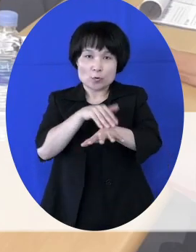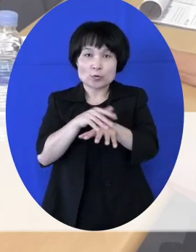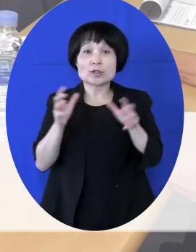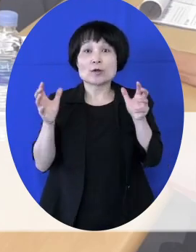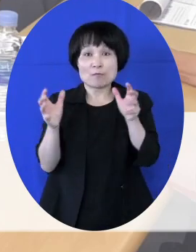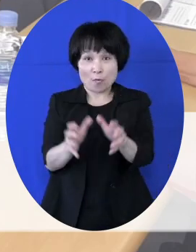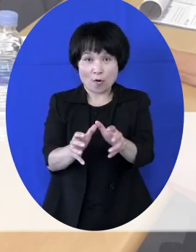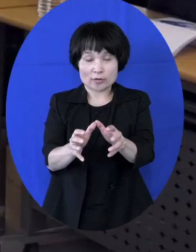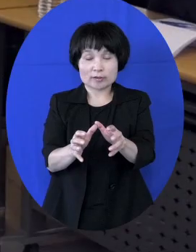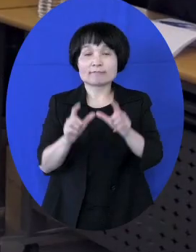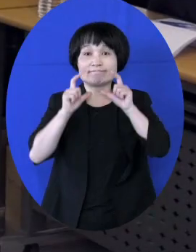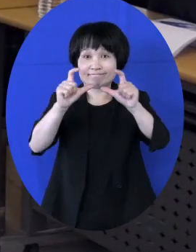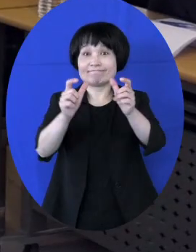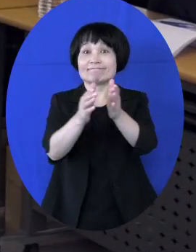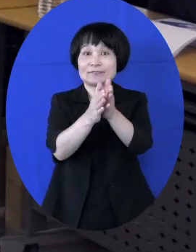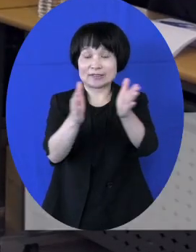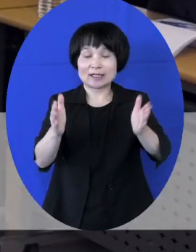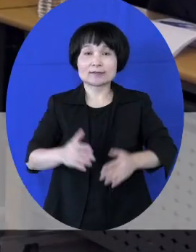대회의실에서 열렸습니다.